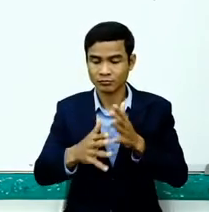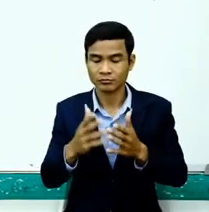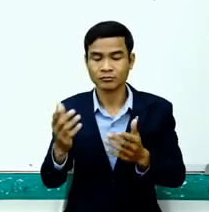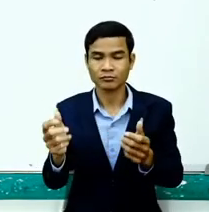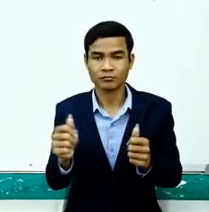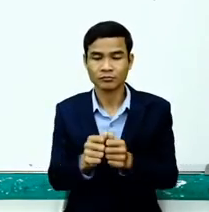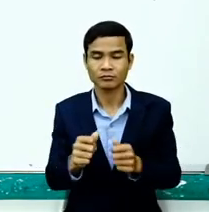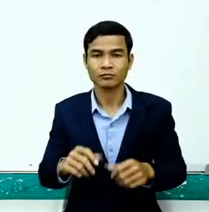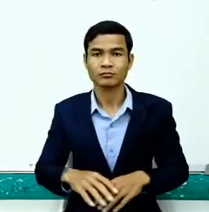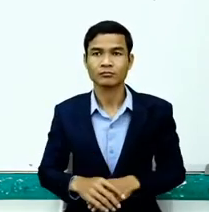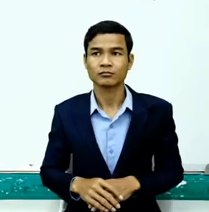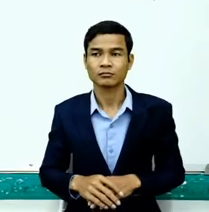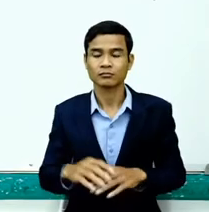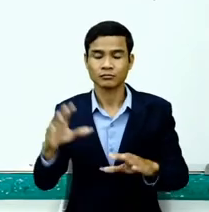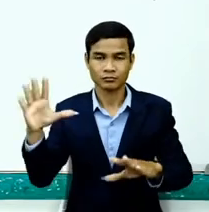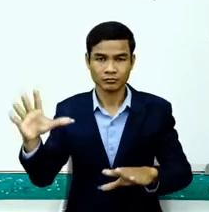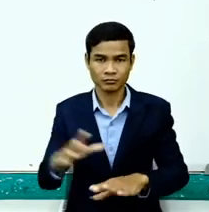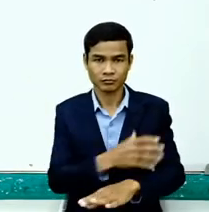ចាចូលរួមធ្វើកាយវិការរួមជាមួយអ្នកគ្រូចាប់ដើម